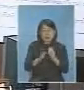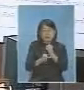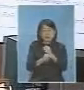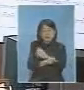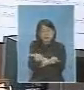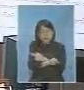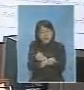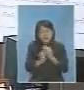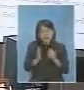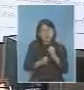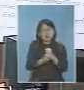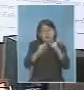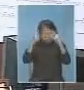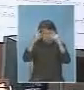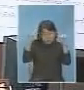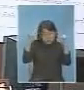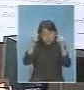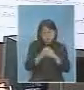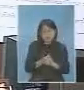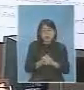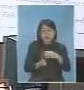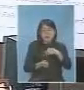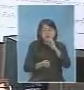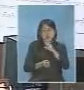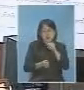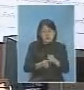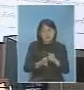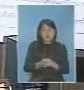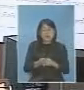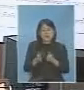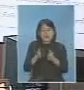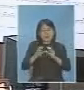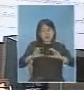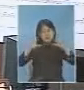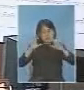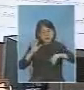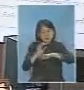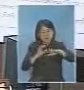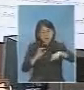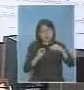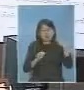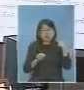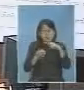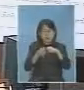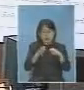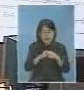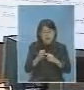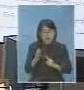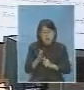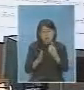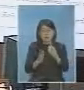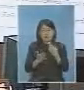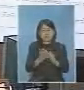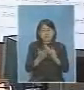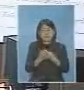วมวันนี้เนี่ยเรามีปัญหาภาพรวมของหน่วยราชการทั้งหมดเลยค่ะเพราะว่าเราเองเนี่ยตั้งแต่ตอนช่วงวิกฤตเศรษฐกิ